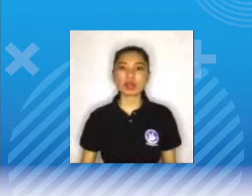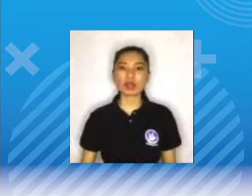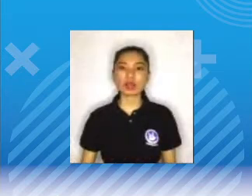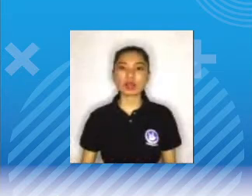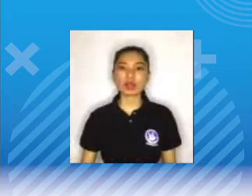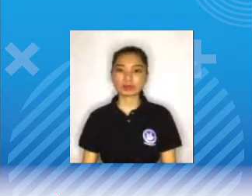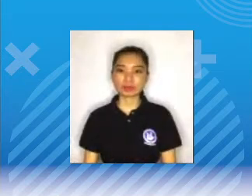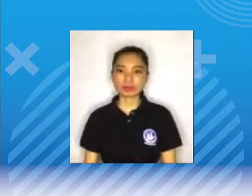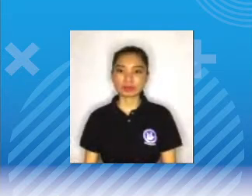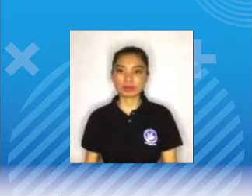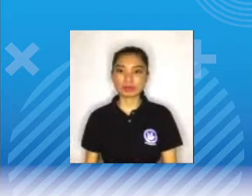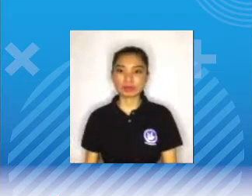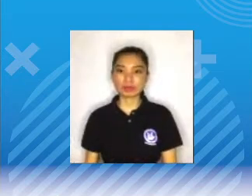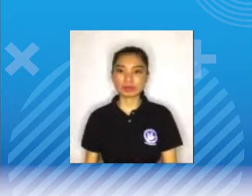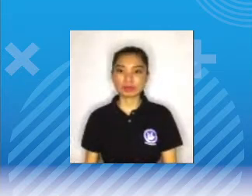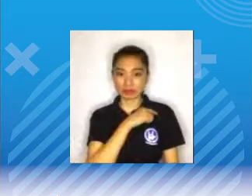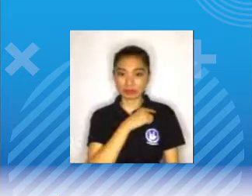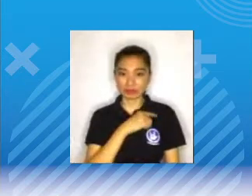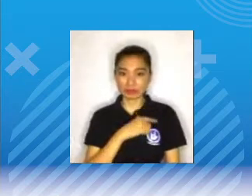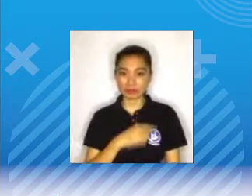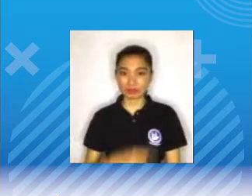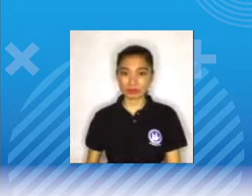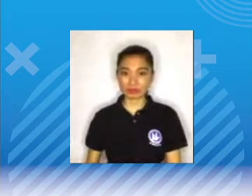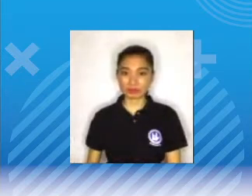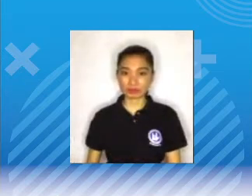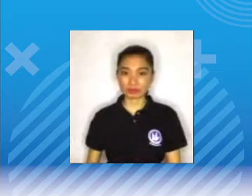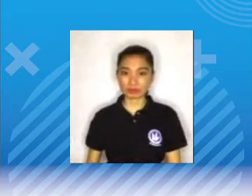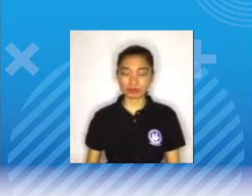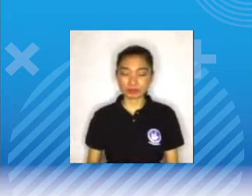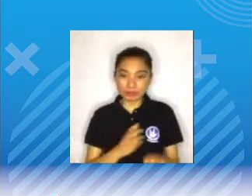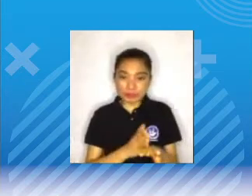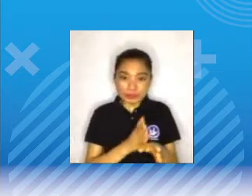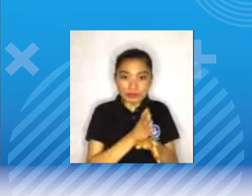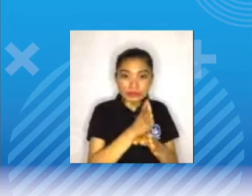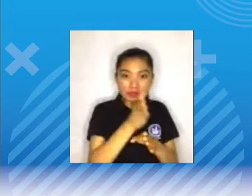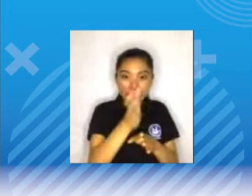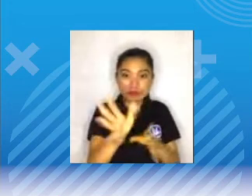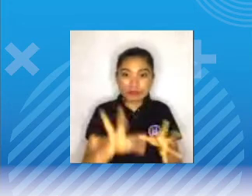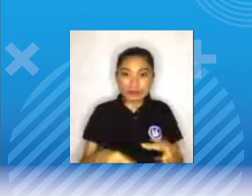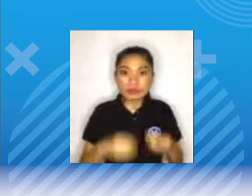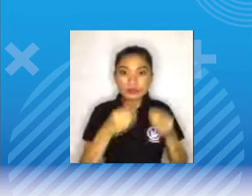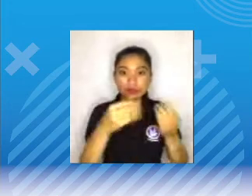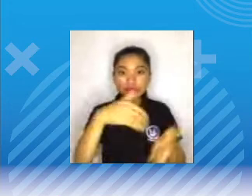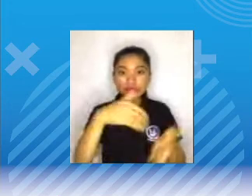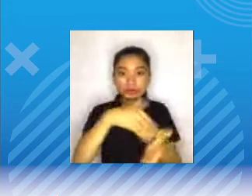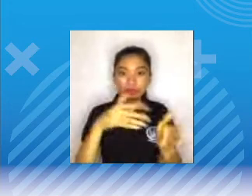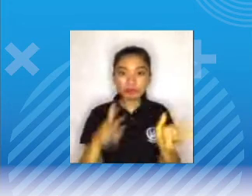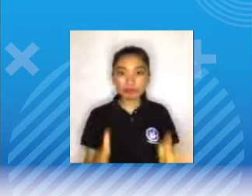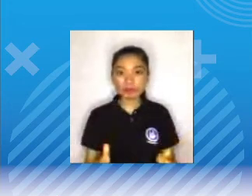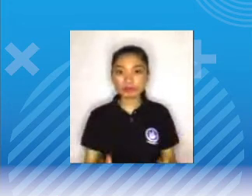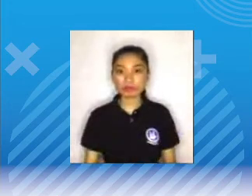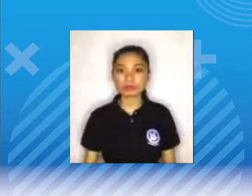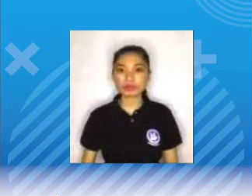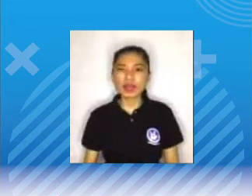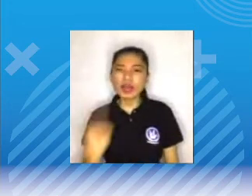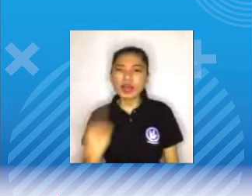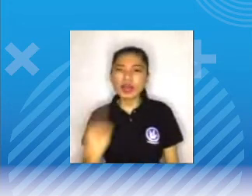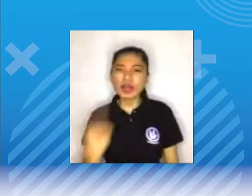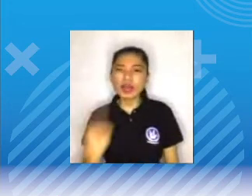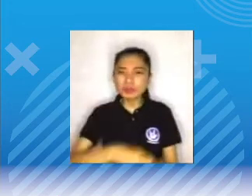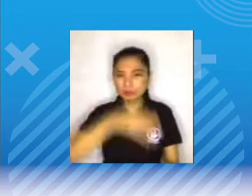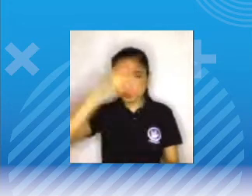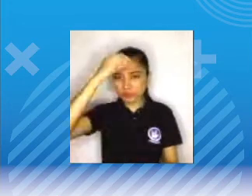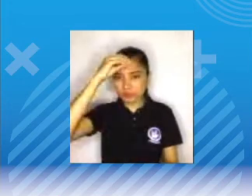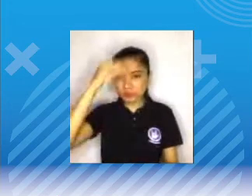upang direktang maiparating sa ating mga mag-aaral ang mga dapat nilang matutunan. Kasama din po nito ngayon sa